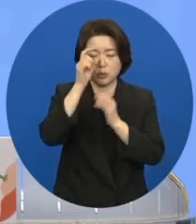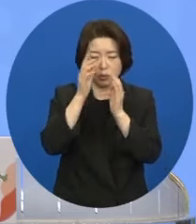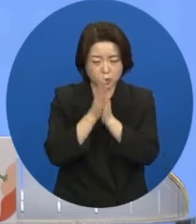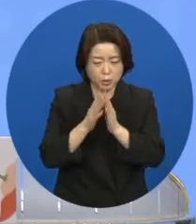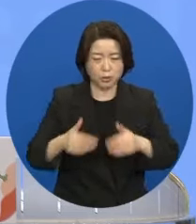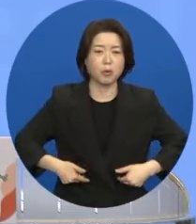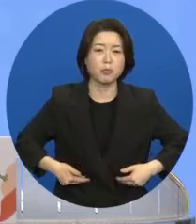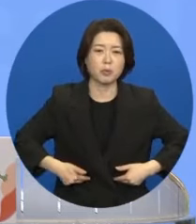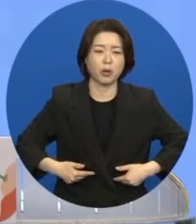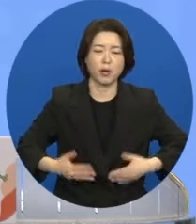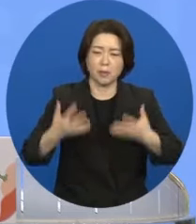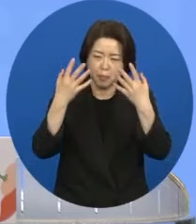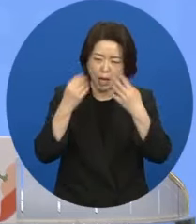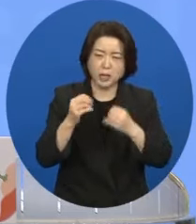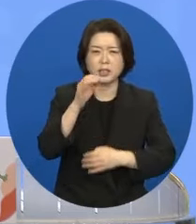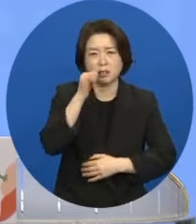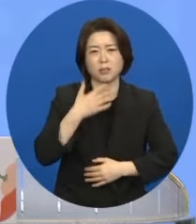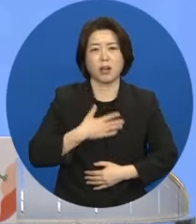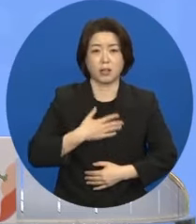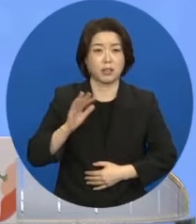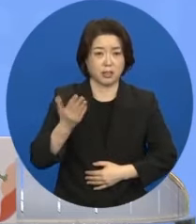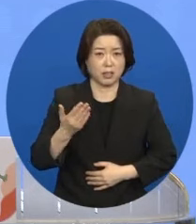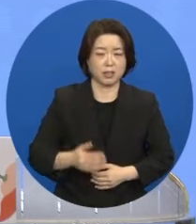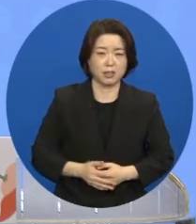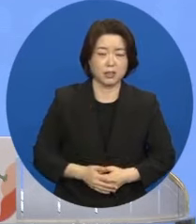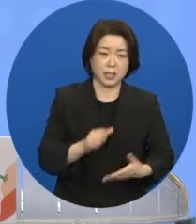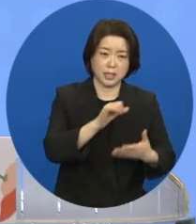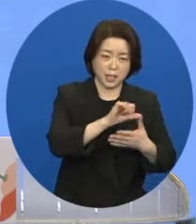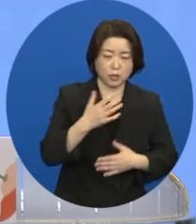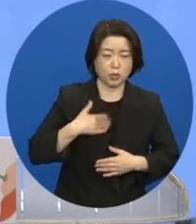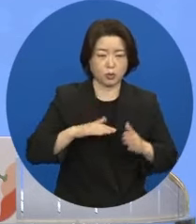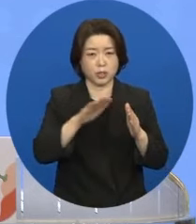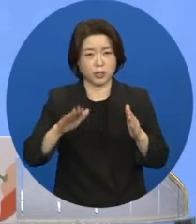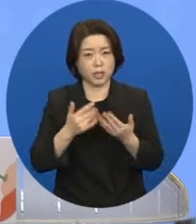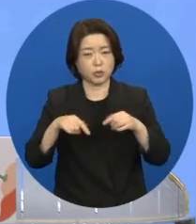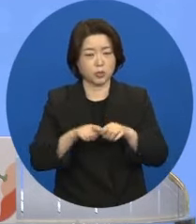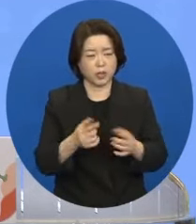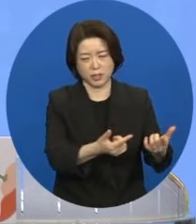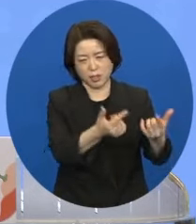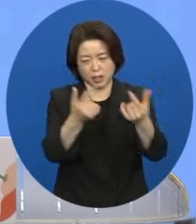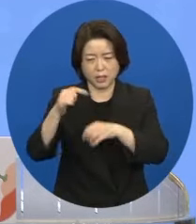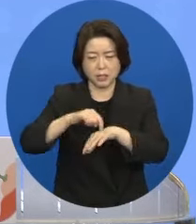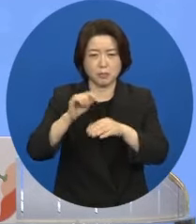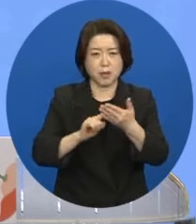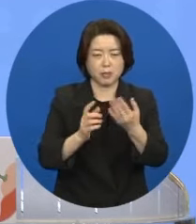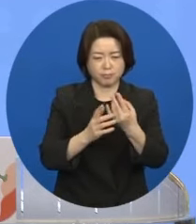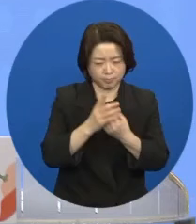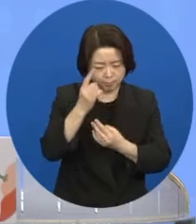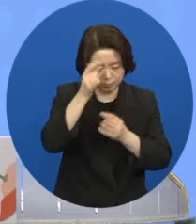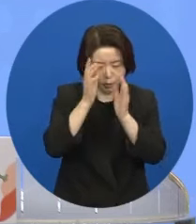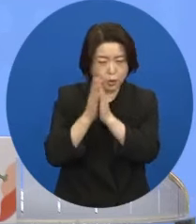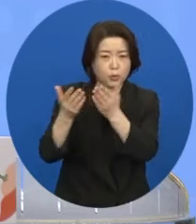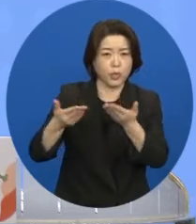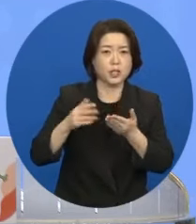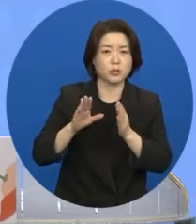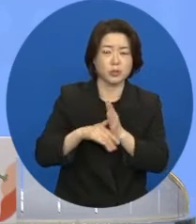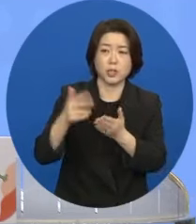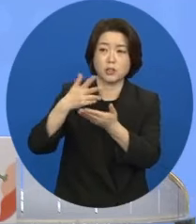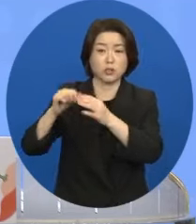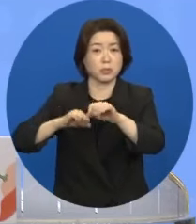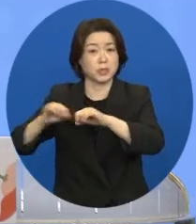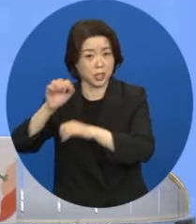분들이 많음을 알게 되었습니다 선와 저희 가정을 위해 모두가 한 마음으로 기도할 때 주님께서 일하셨던